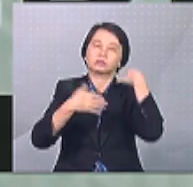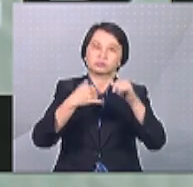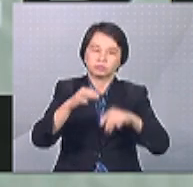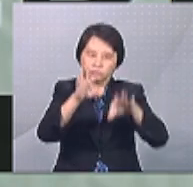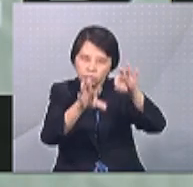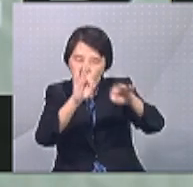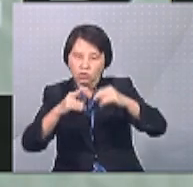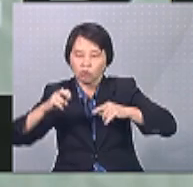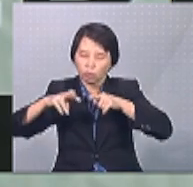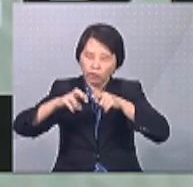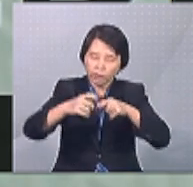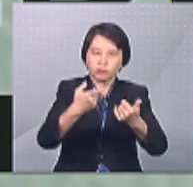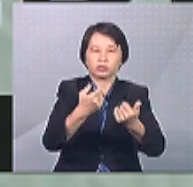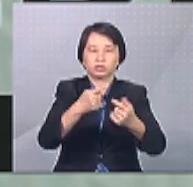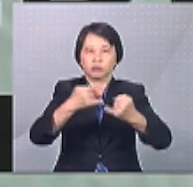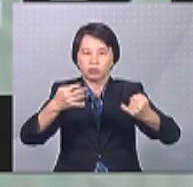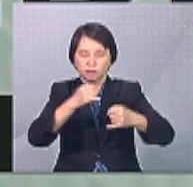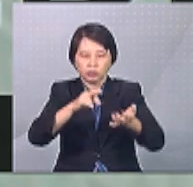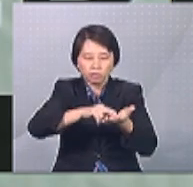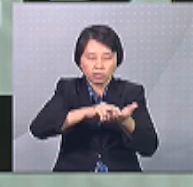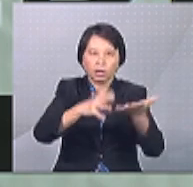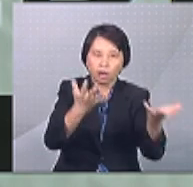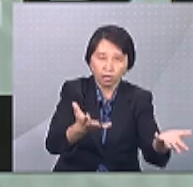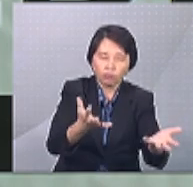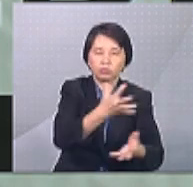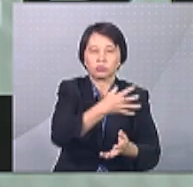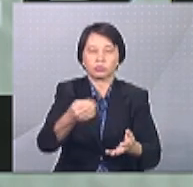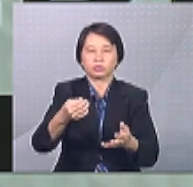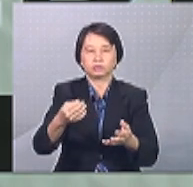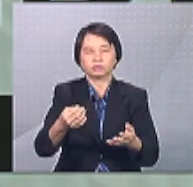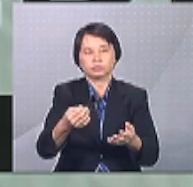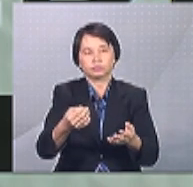pengesanan virus, dari segi rawatan, dari segi